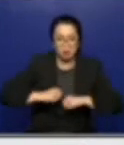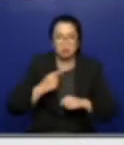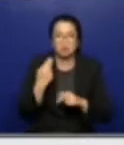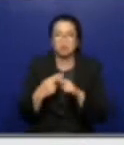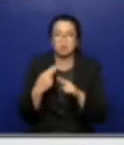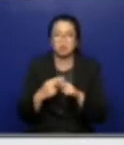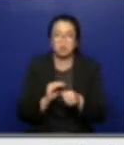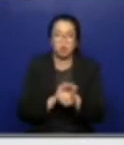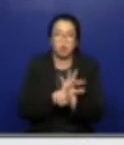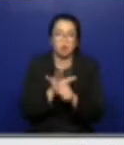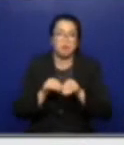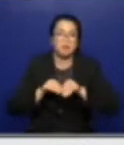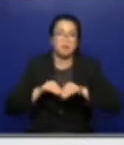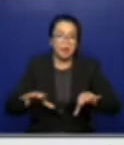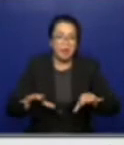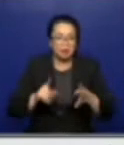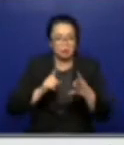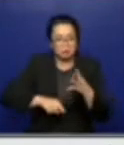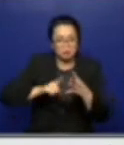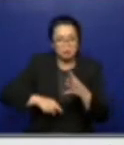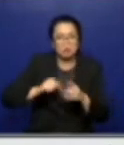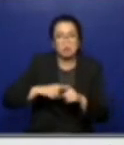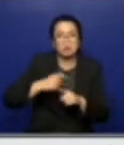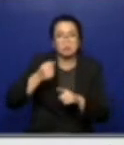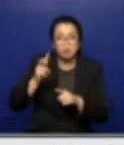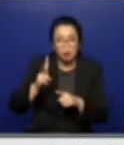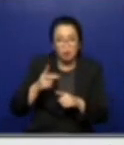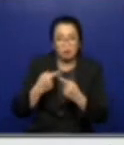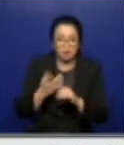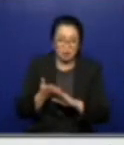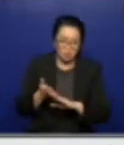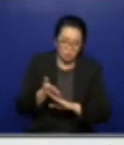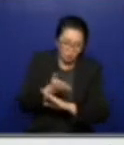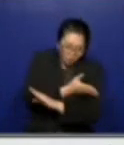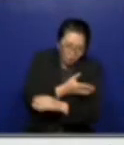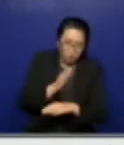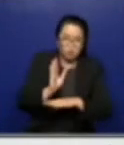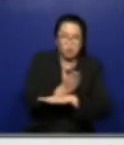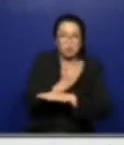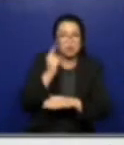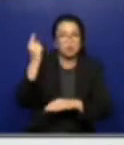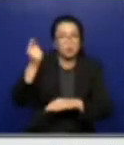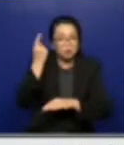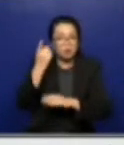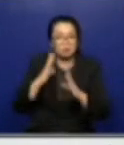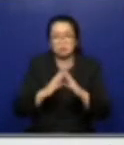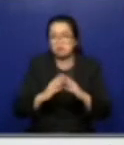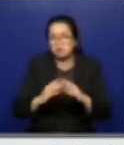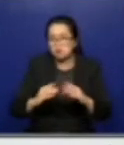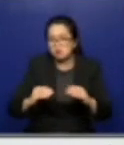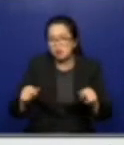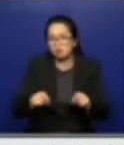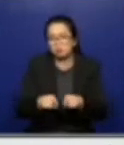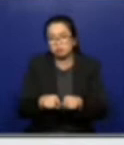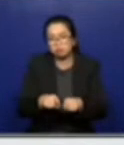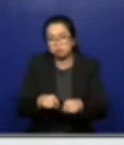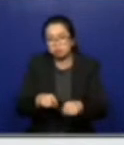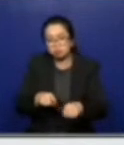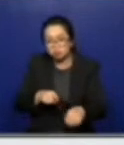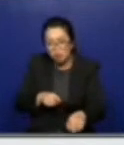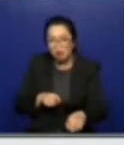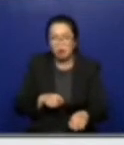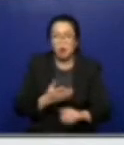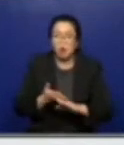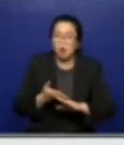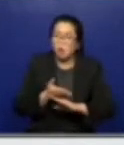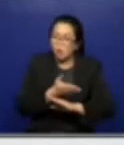ากให้ดูนิดนึงครับว่าจริงๆแล้วเนี่ยธุรกิจท่องเที่ยวเนี่ยมันเริ่มซบเซามันเริ่มถดถอยเริ่มชะลอตัวมาตั้งแต่ก่อน